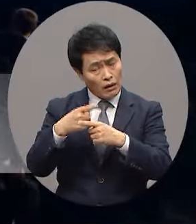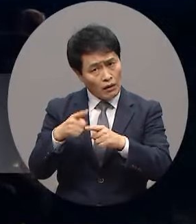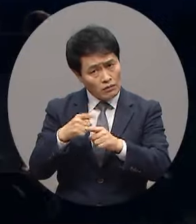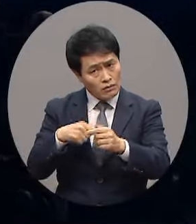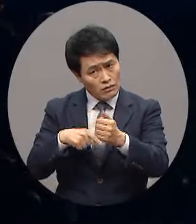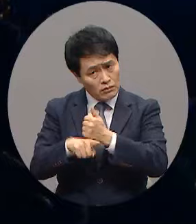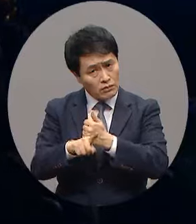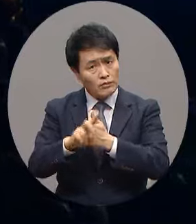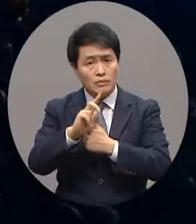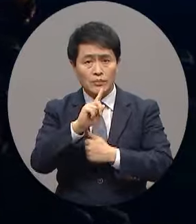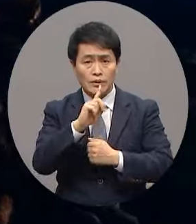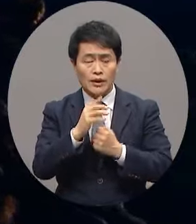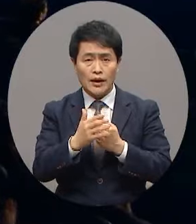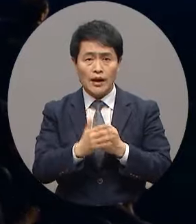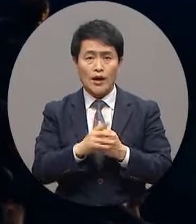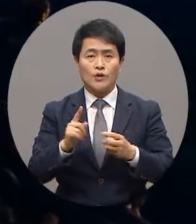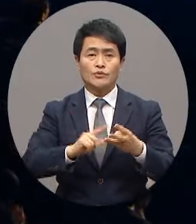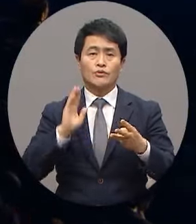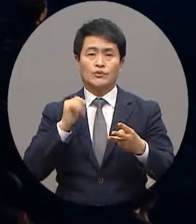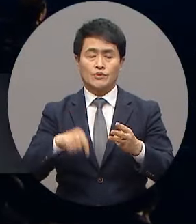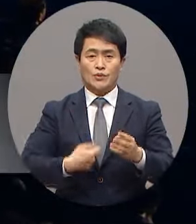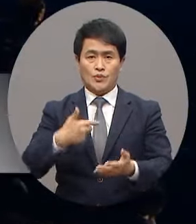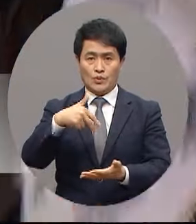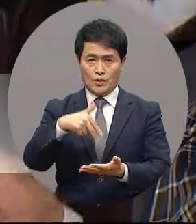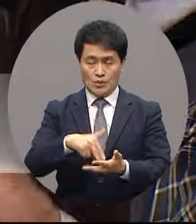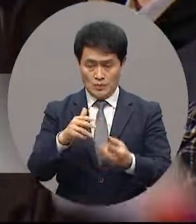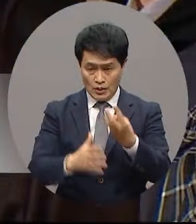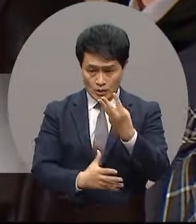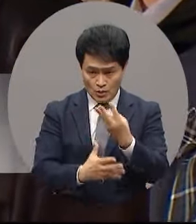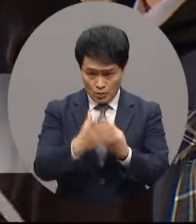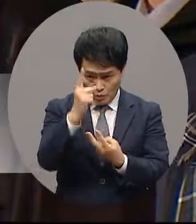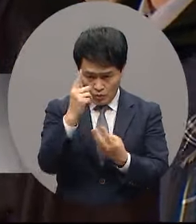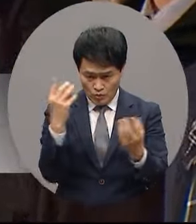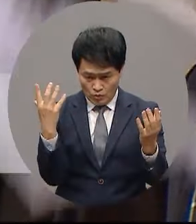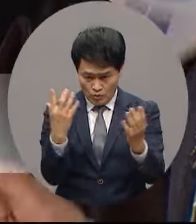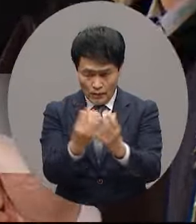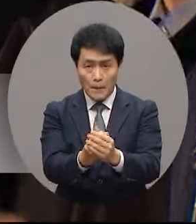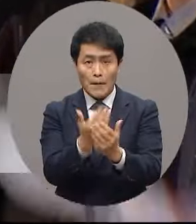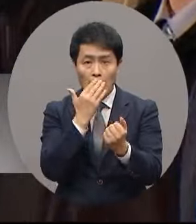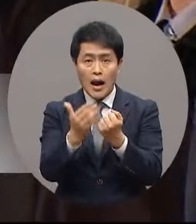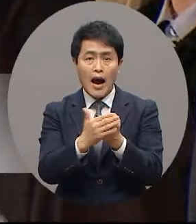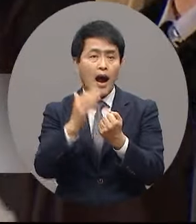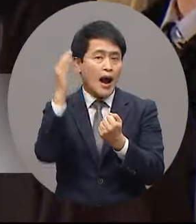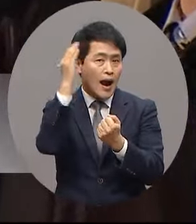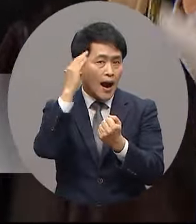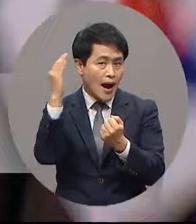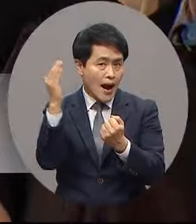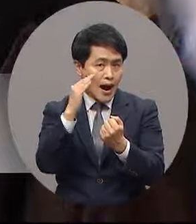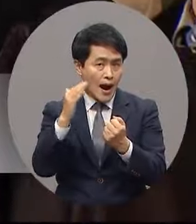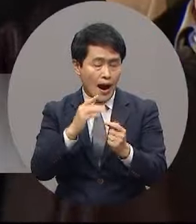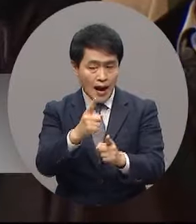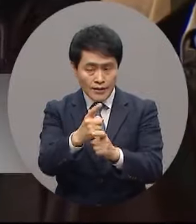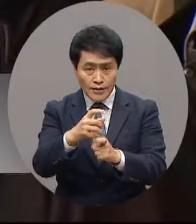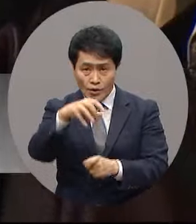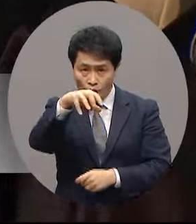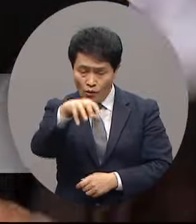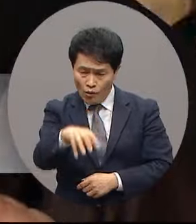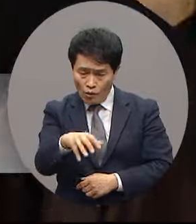보입니다. 윤 대통령은 독립은 비로소 통일로 완결되는 것이라며 대한민국을